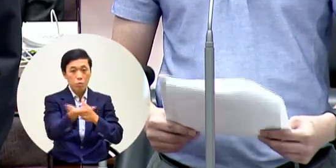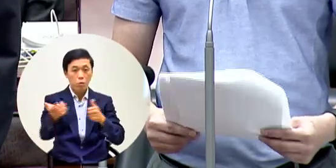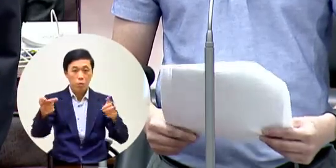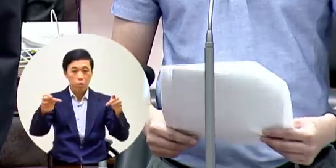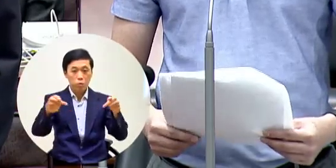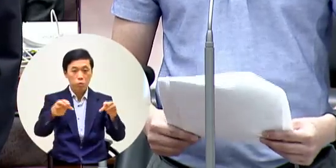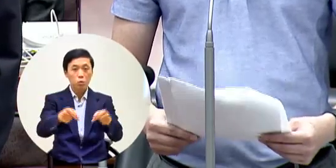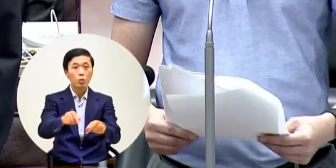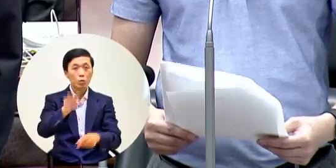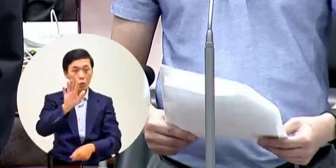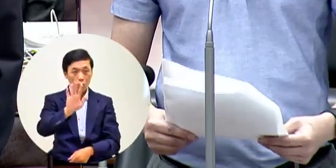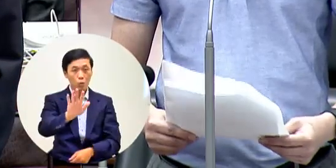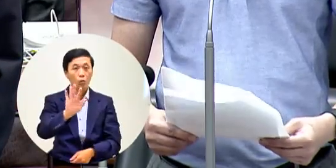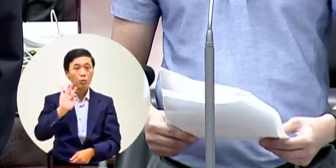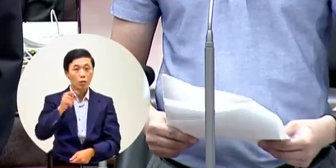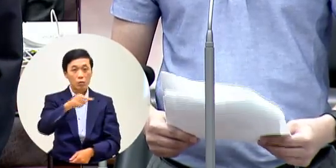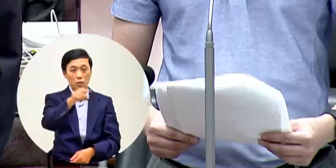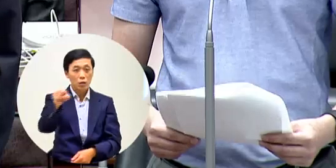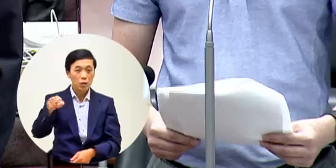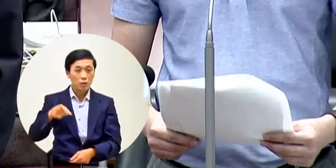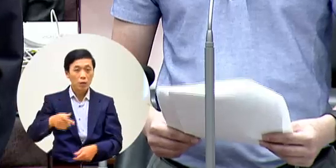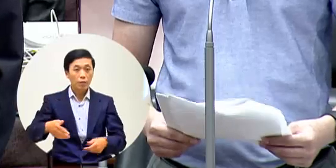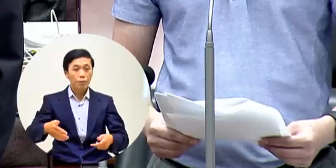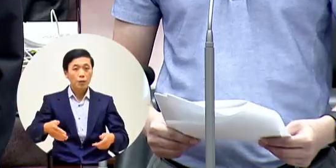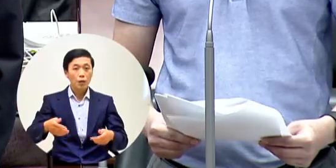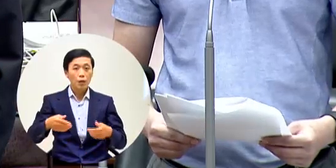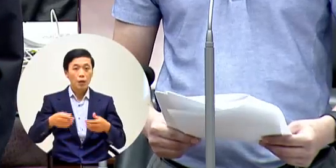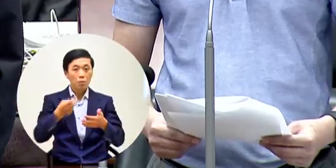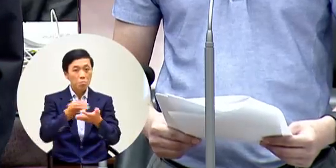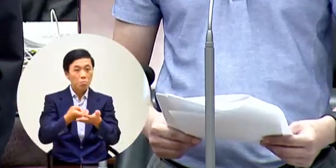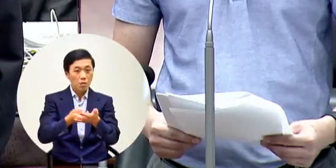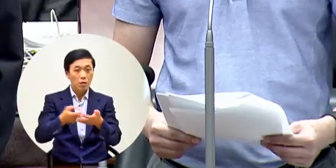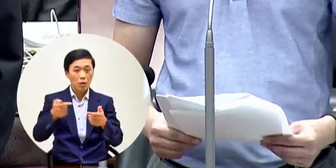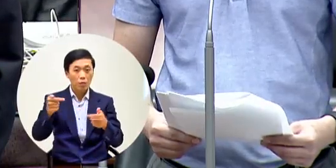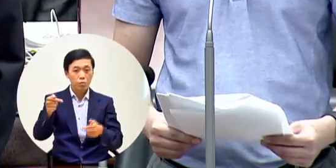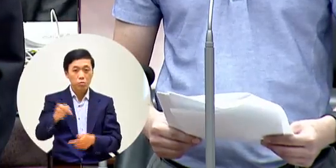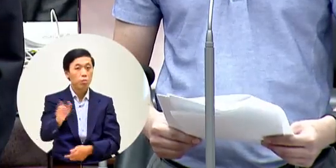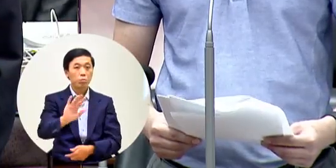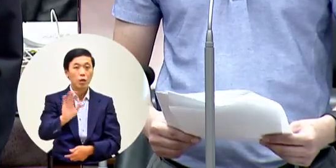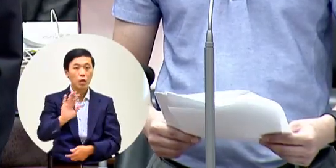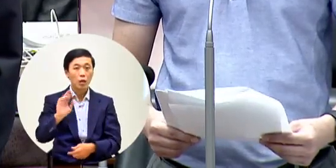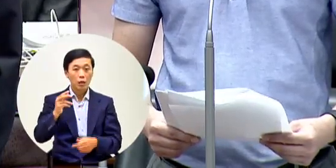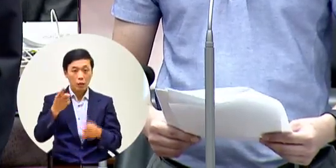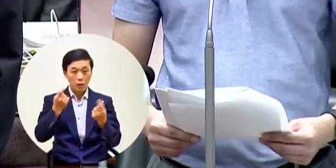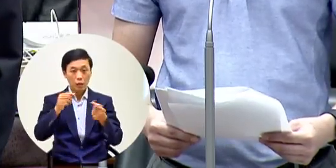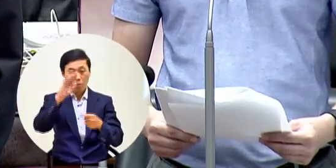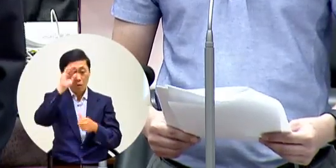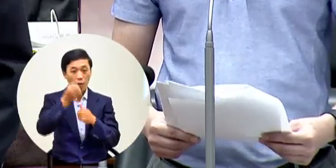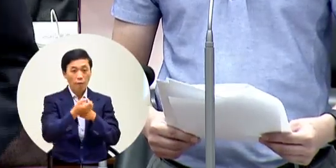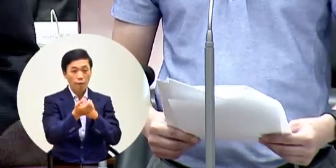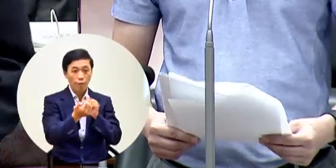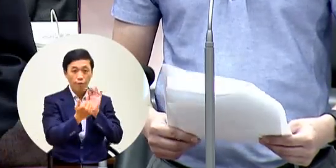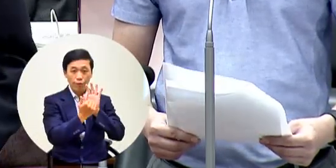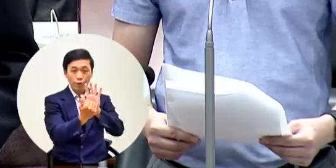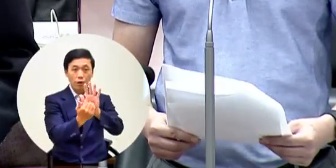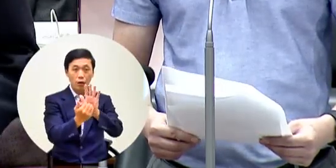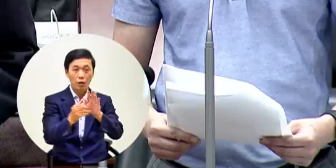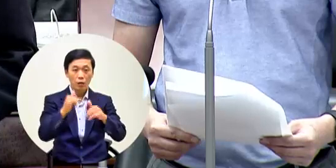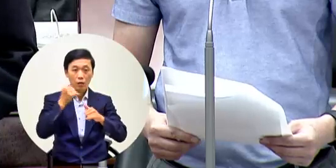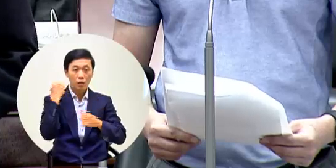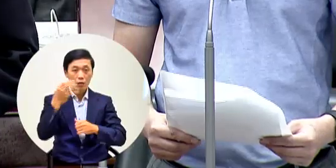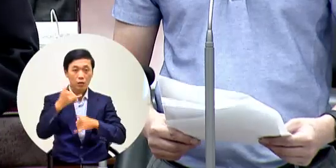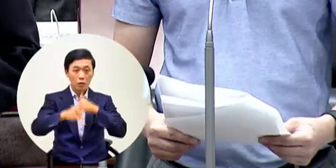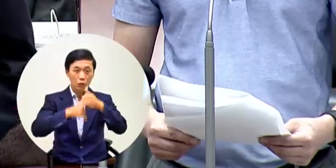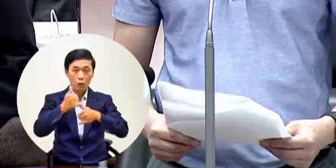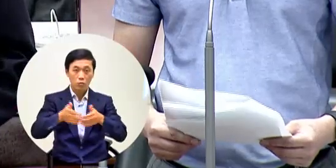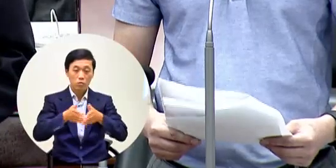万不能够松懈，也就是说还是要落实防疫的新生活这个维持一个距离，当你